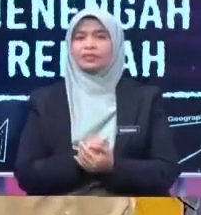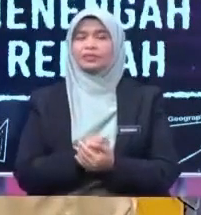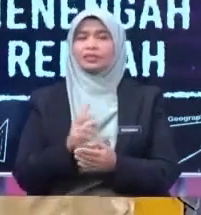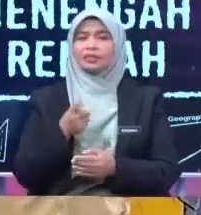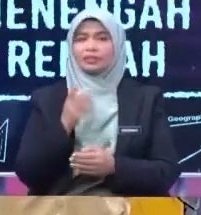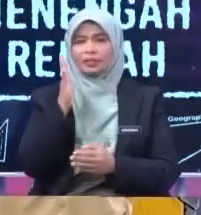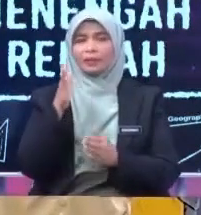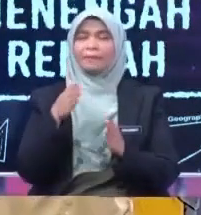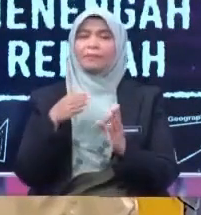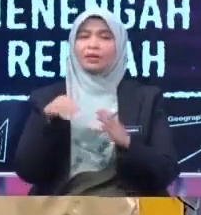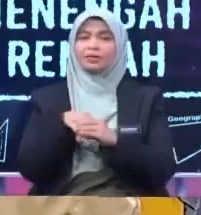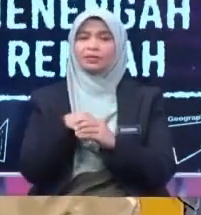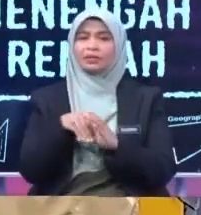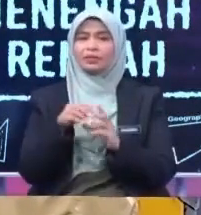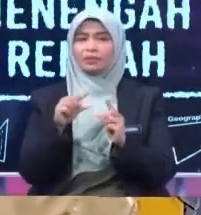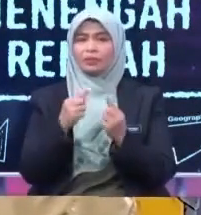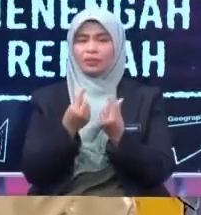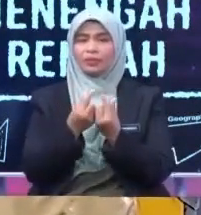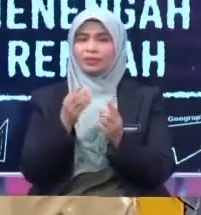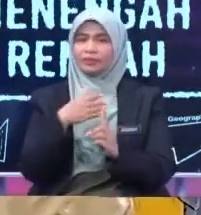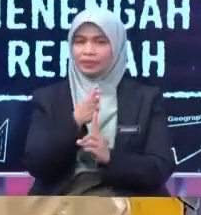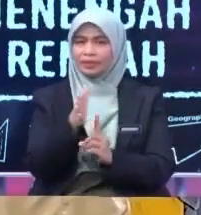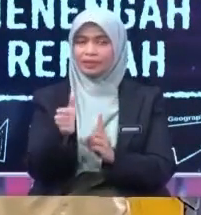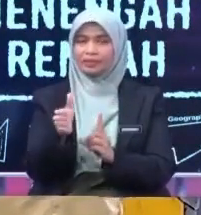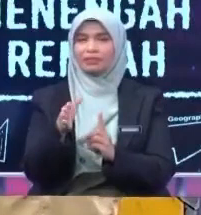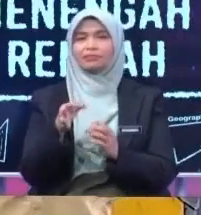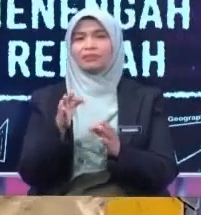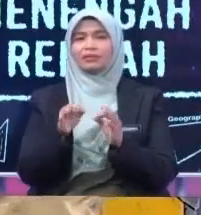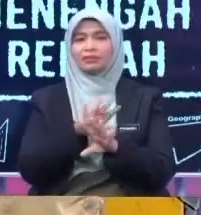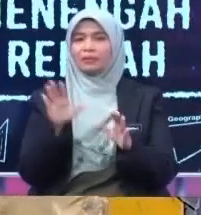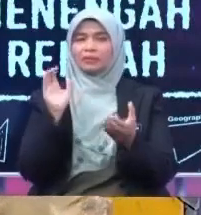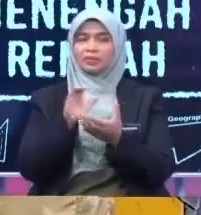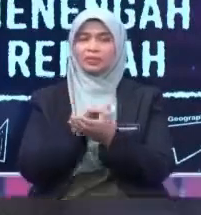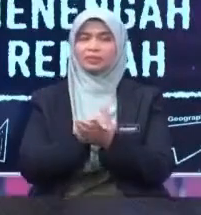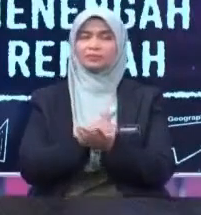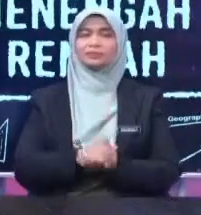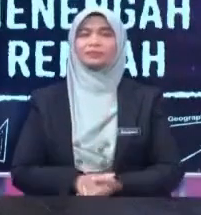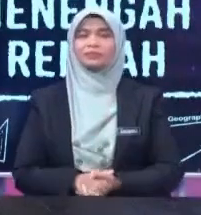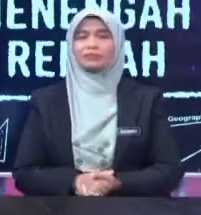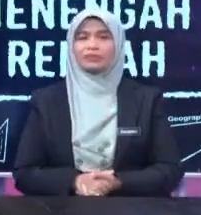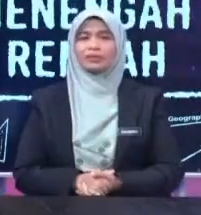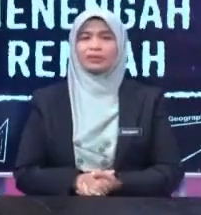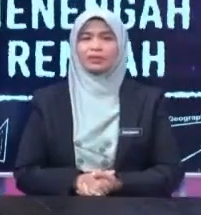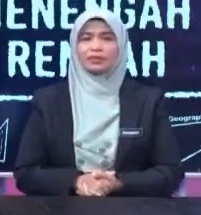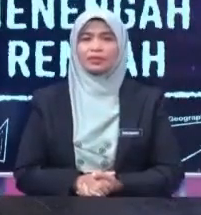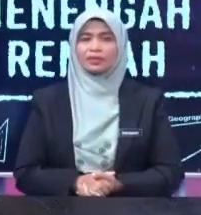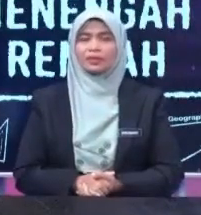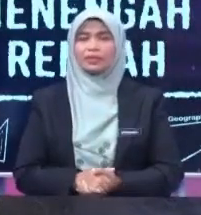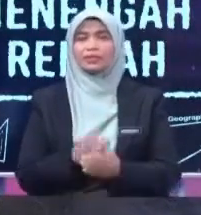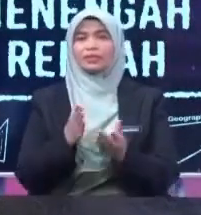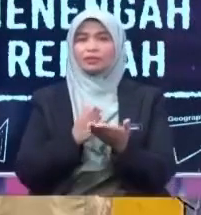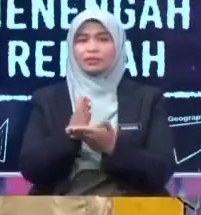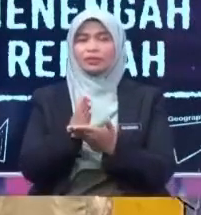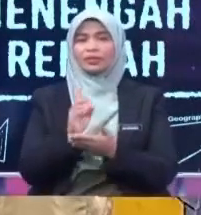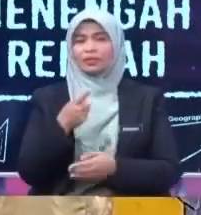sesat. Maka hukum beriman kepada hari akhirat adalah wajib. Baik Ustazah, boleh kita teruskan? Ya, Aiman. Okey, seterusnya